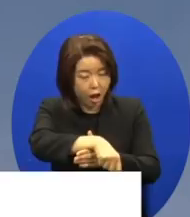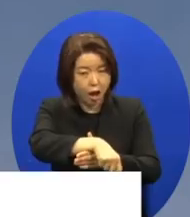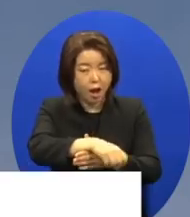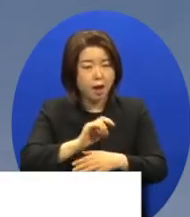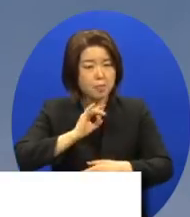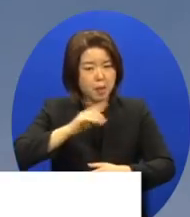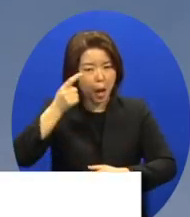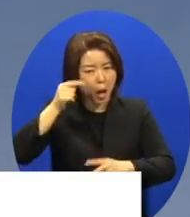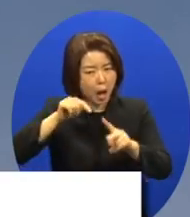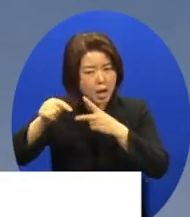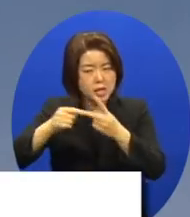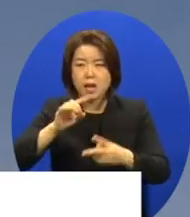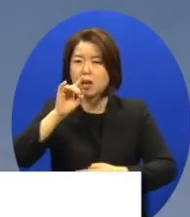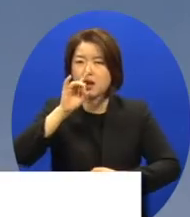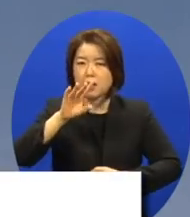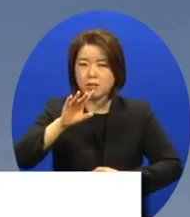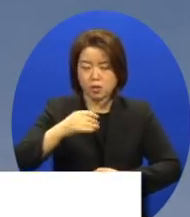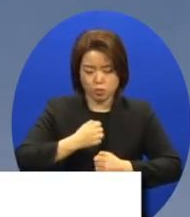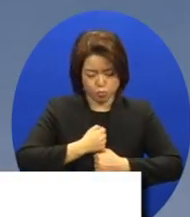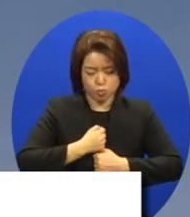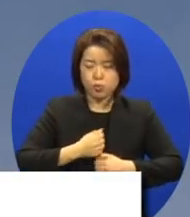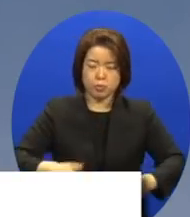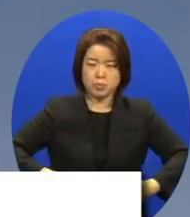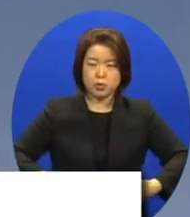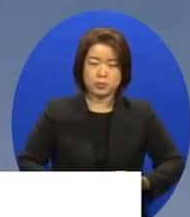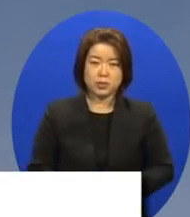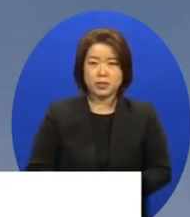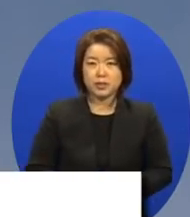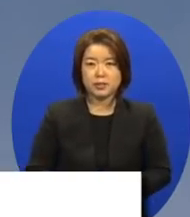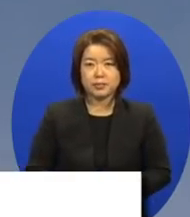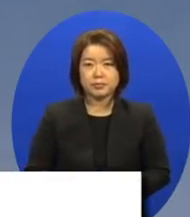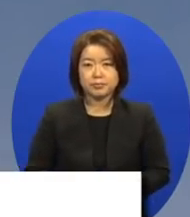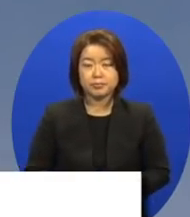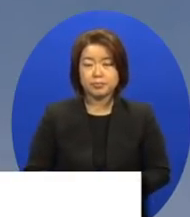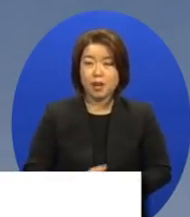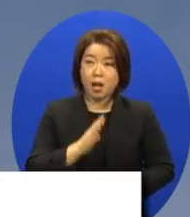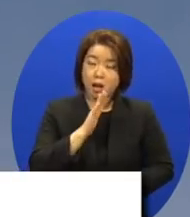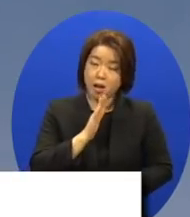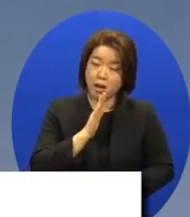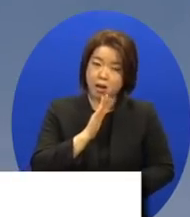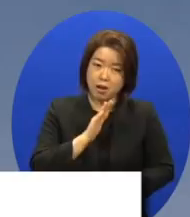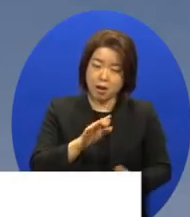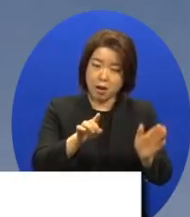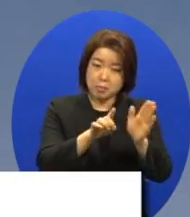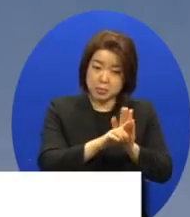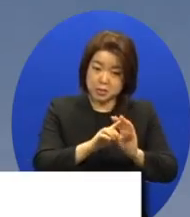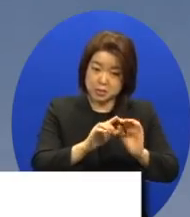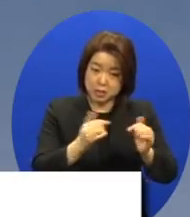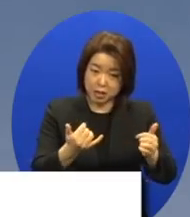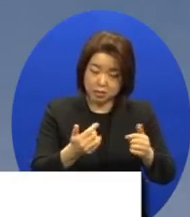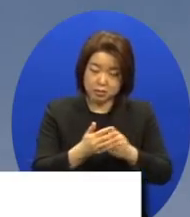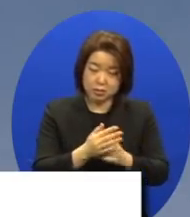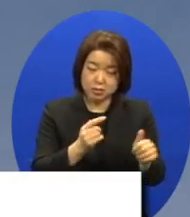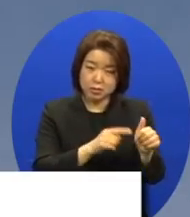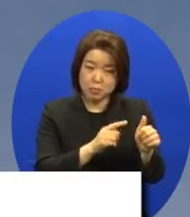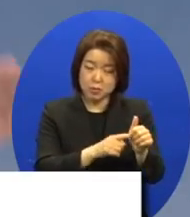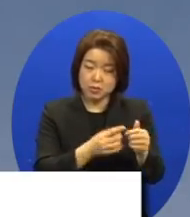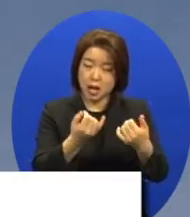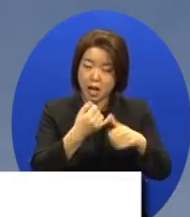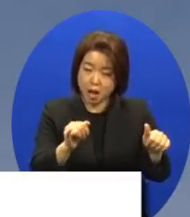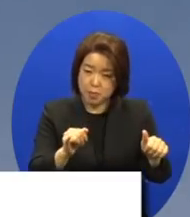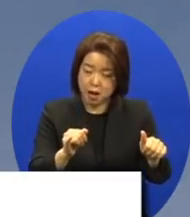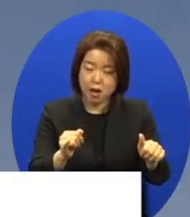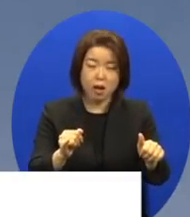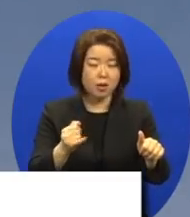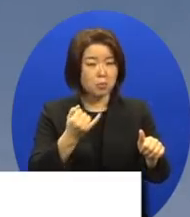받으시 있는 것은 참조 심한 해야 합니다 아 그러니까 불신 제 남편이 헤어지자 그러면 그러면 이혼